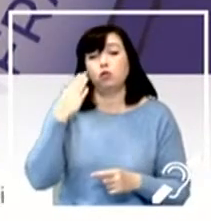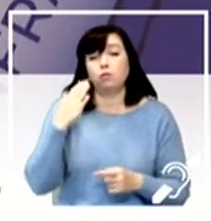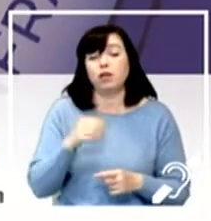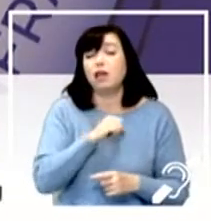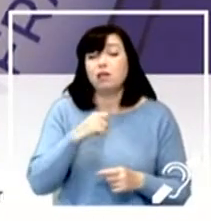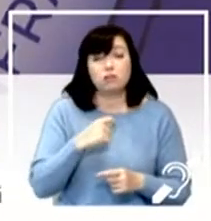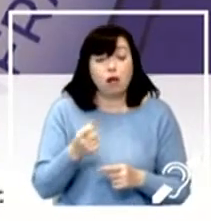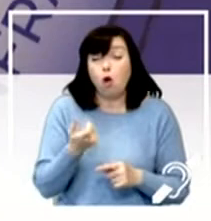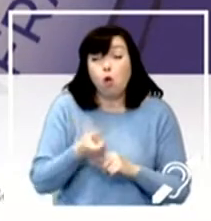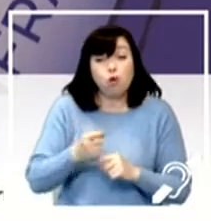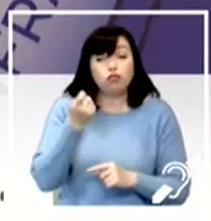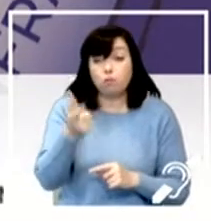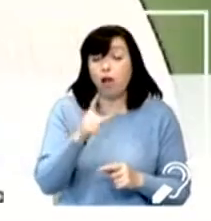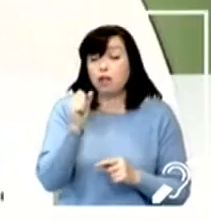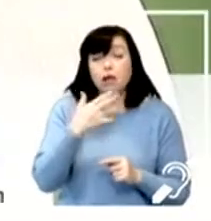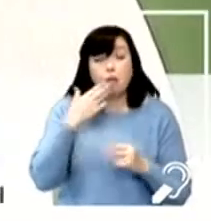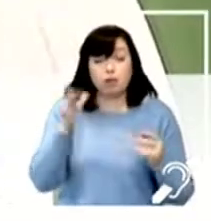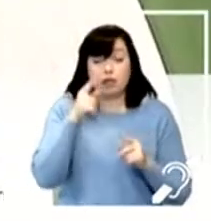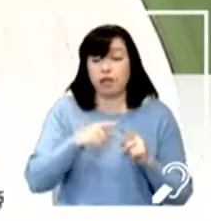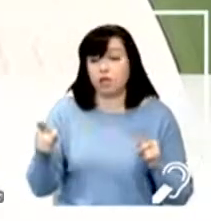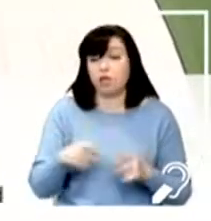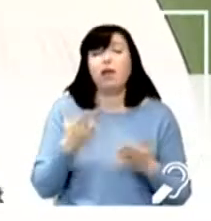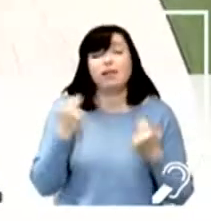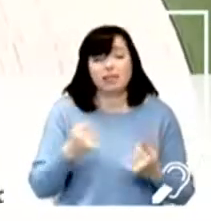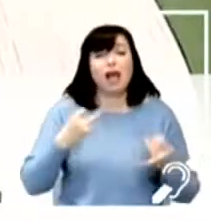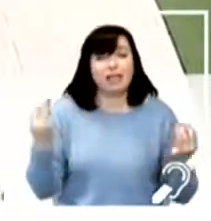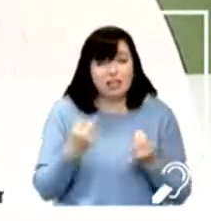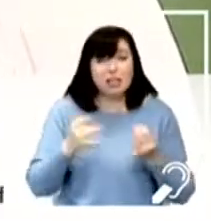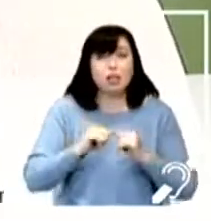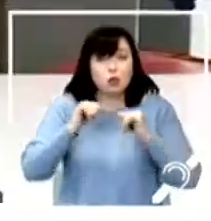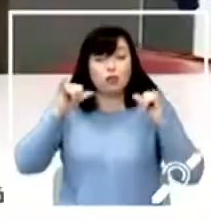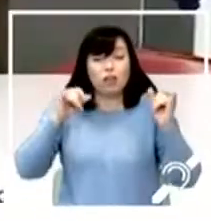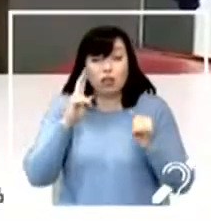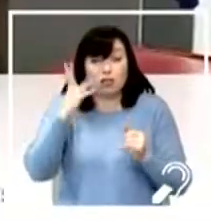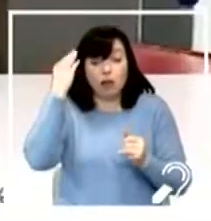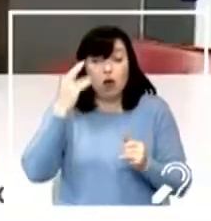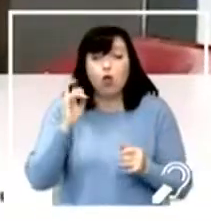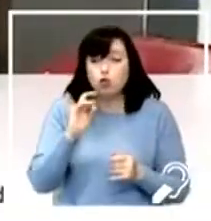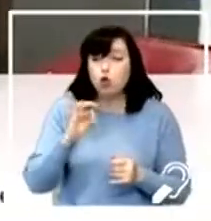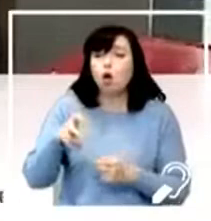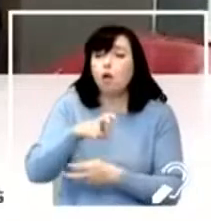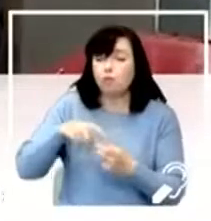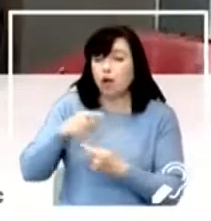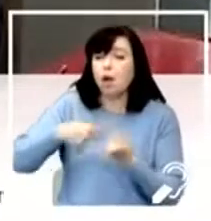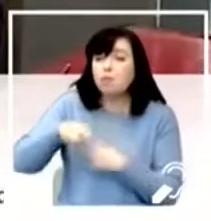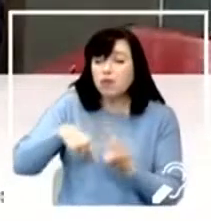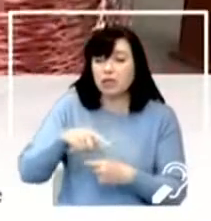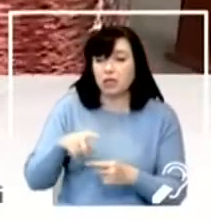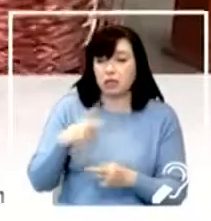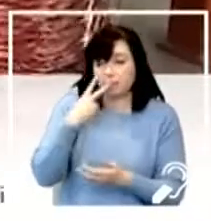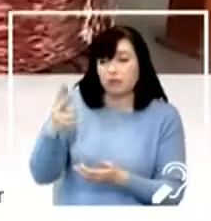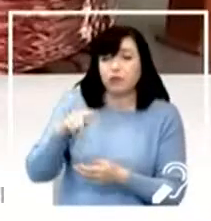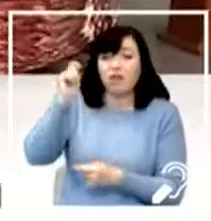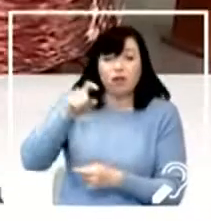mai mic număr din ultimii ani. Chiar dacă interesul pentru Republica Moldova este mare, oamenii de afaceri evită să vină în țară din cauza războiului